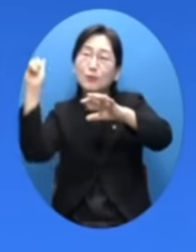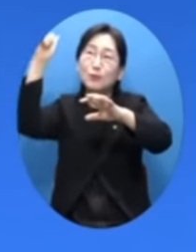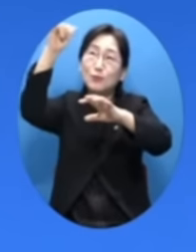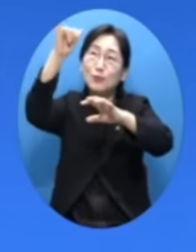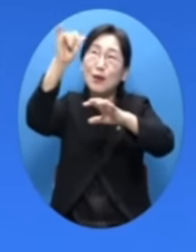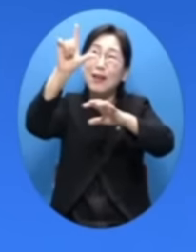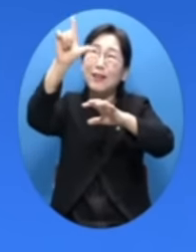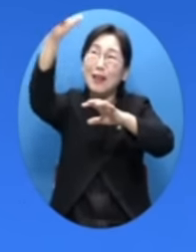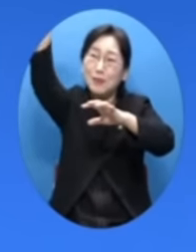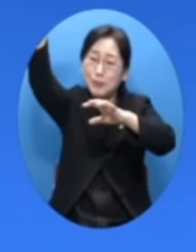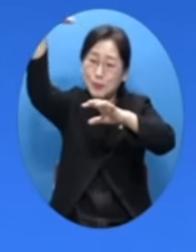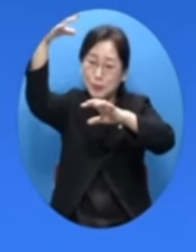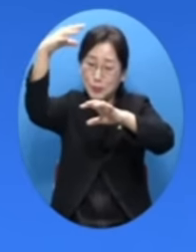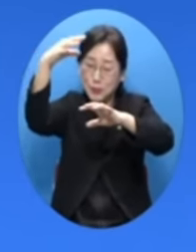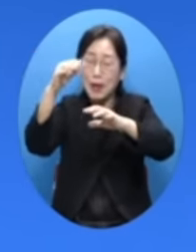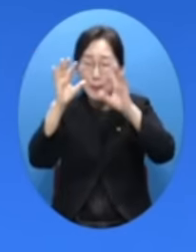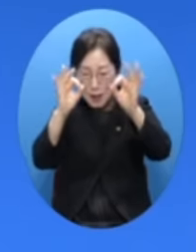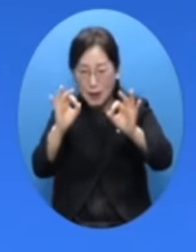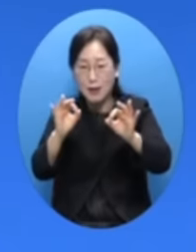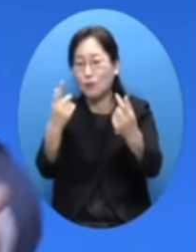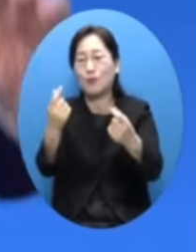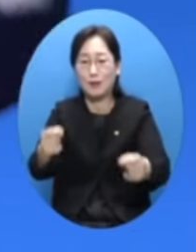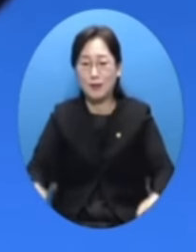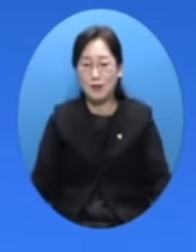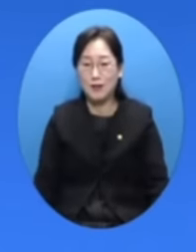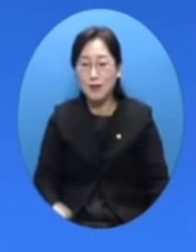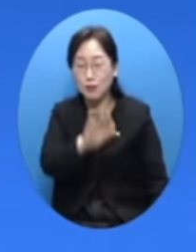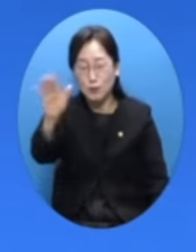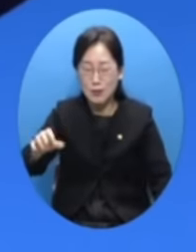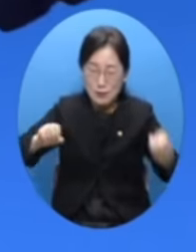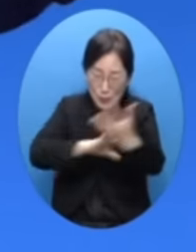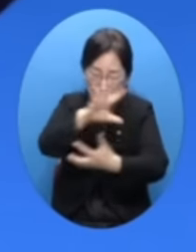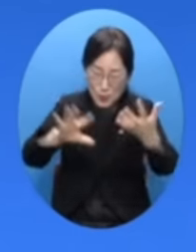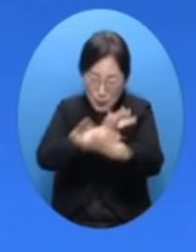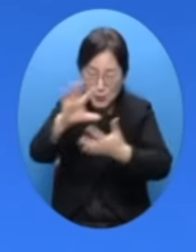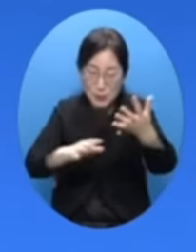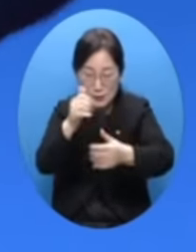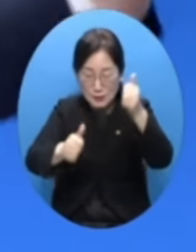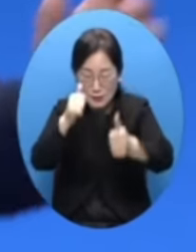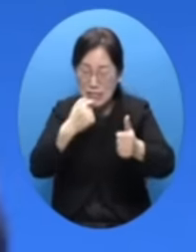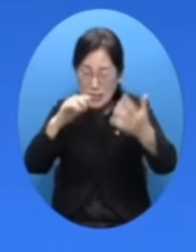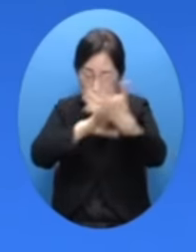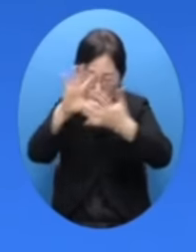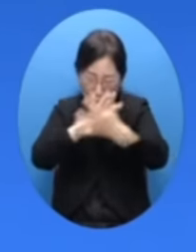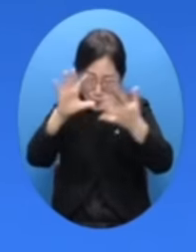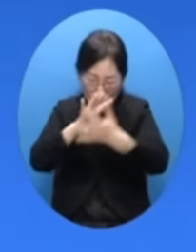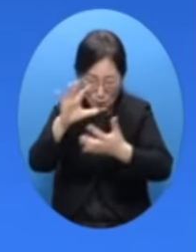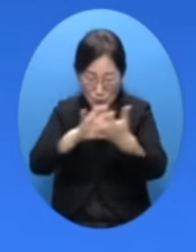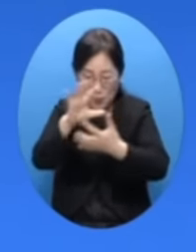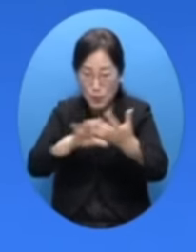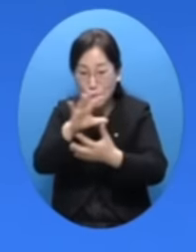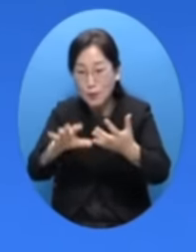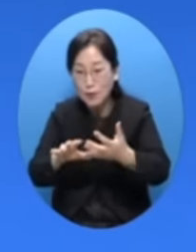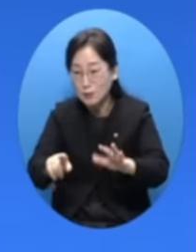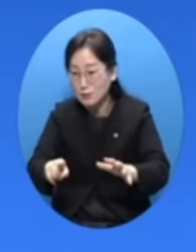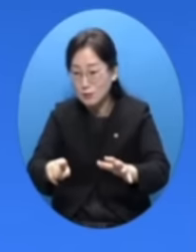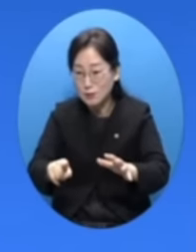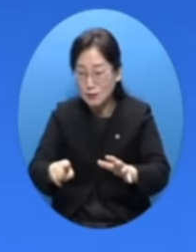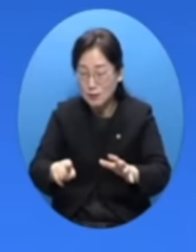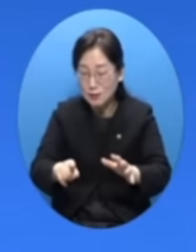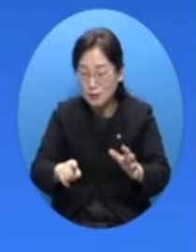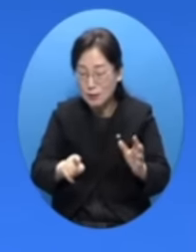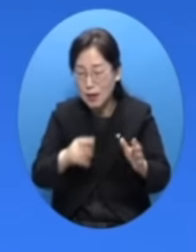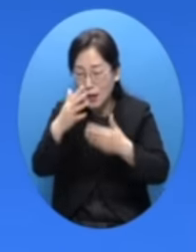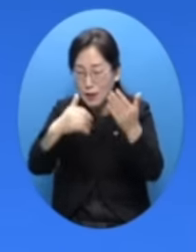태양이 비치고 있는 것입니다. 마찬가지입니다. 우리가 때때로 환난 시험에 구름이 먹구름이 껴서 우리의 준비된